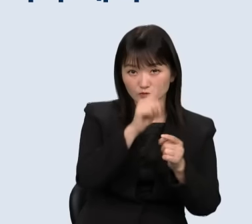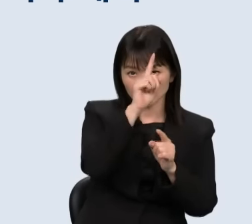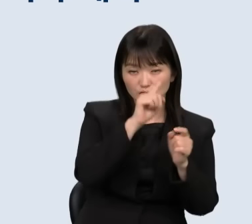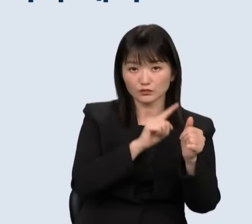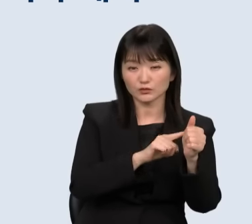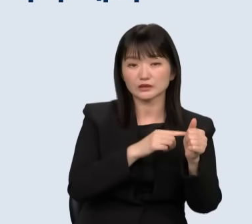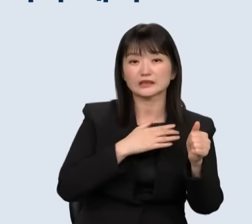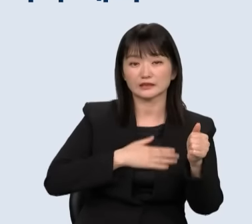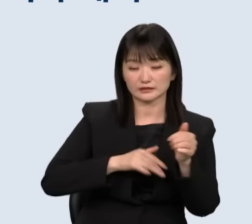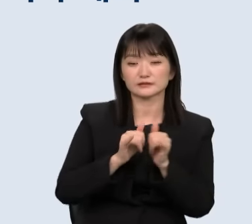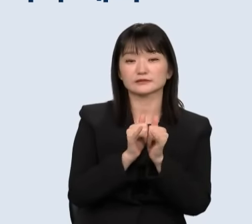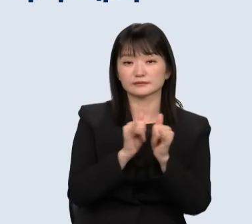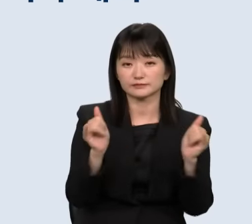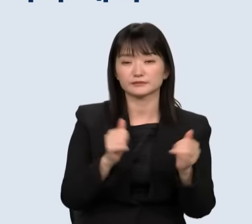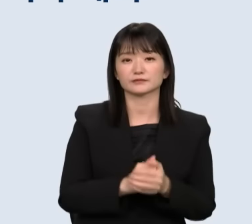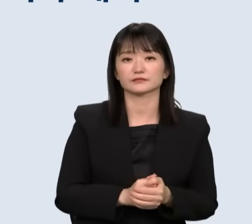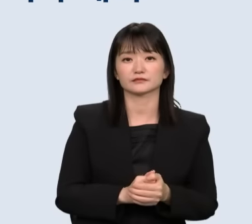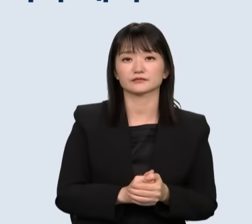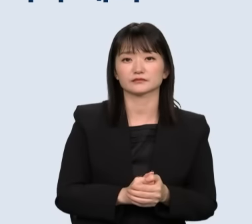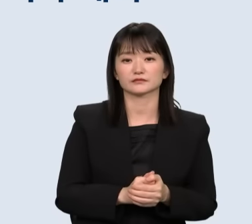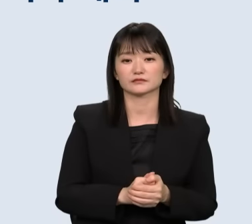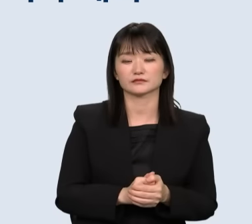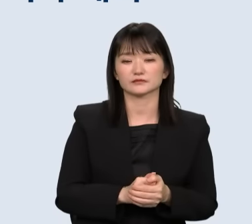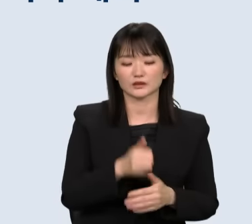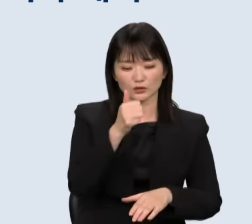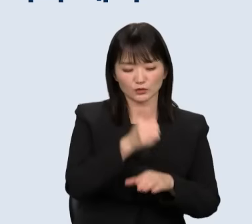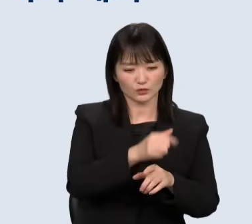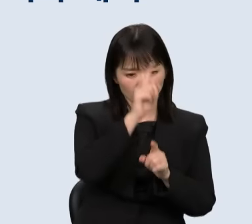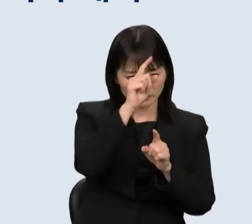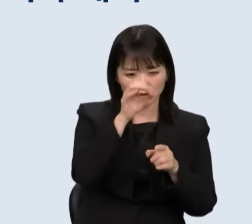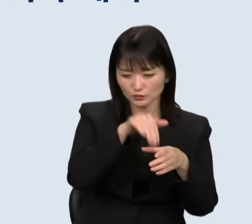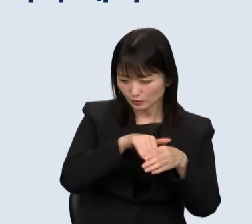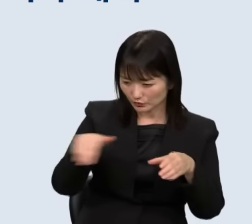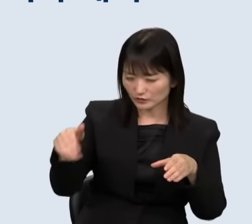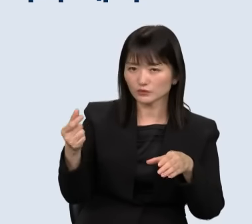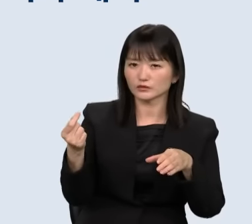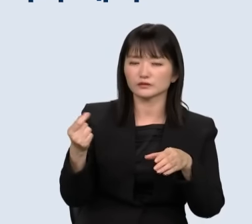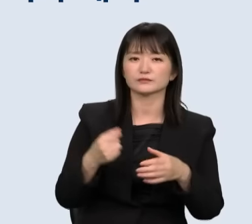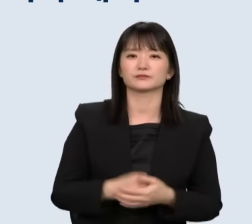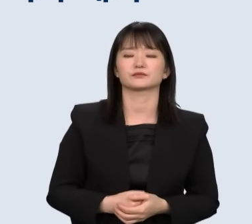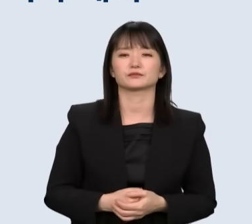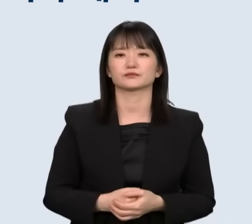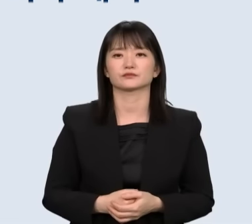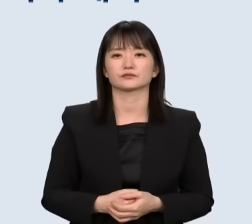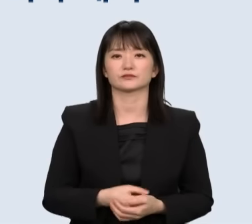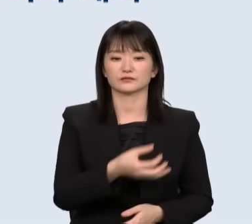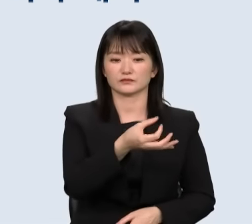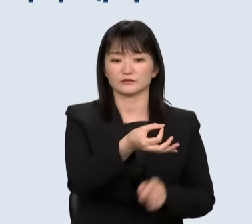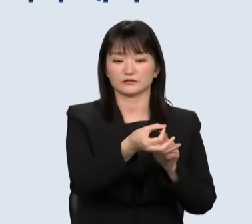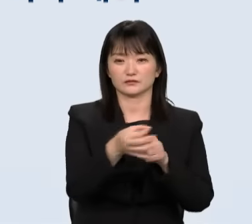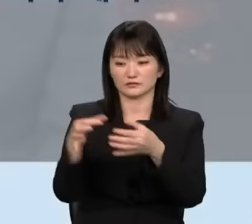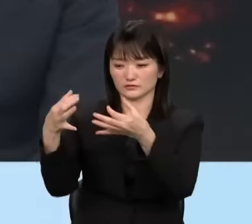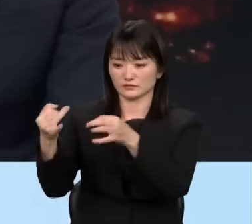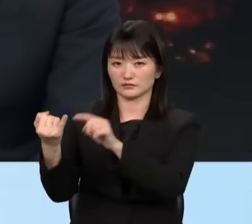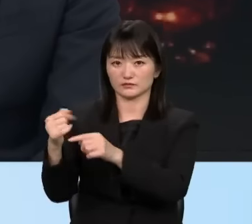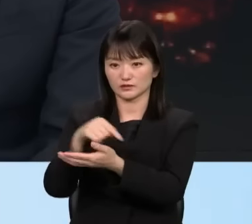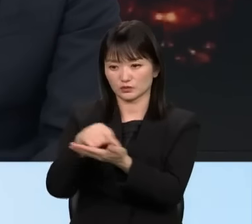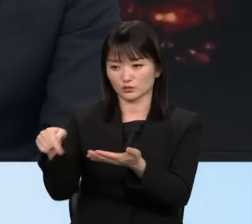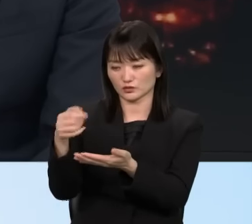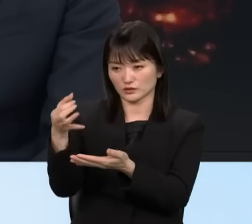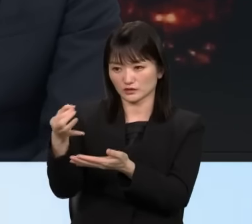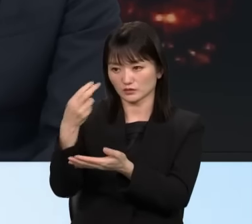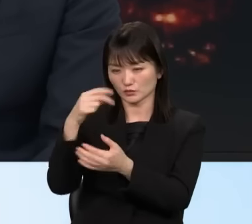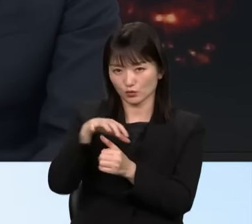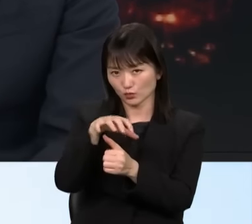사실상 이씨가 보낸 돈이라고 봐야 하는 겁니다 그래서 검찰은이 돈이 사실상 그까 김건희 여사의 손실을 보전해